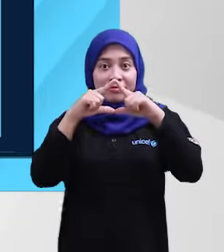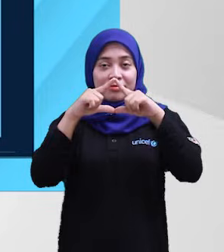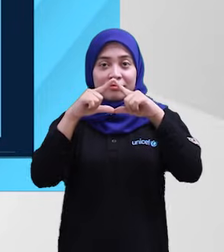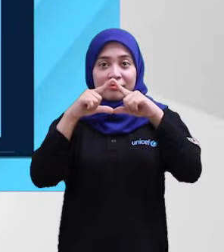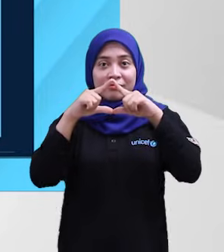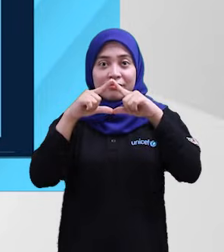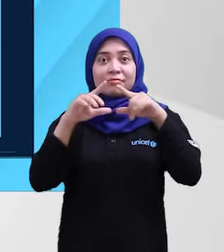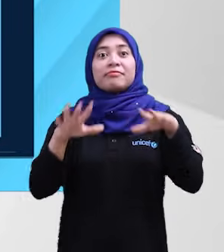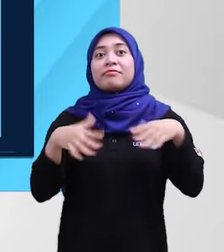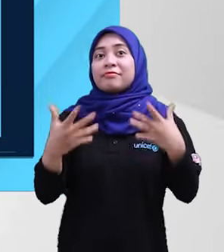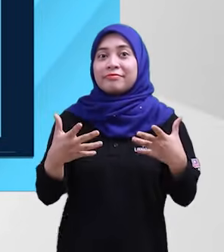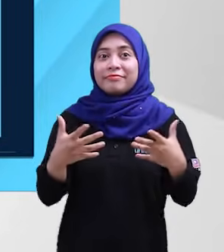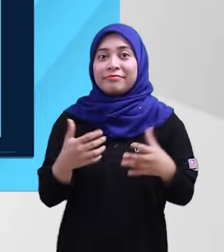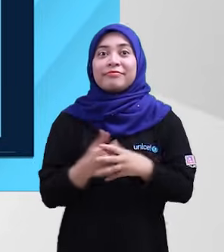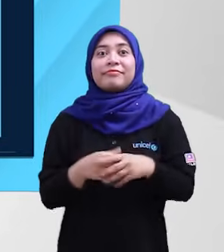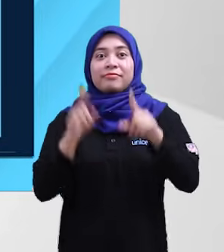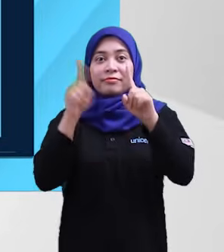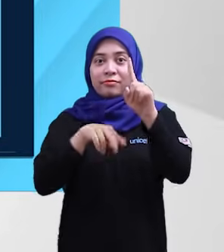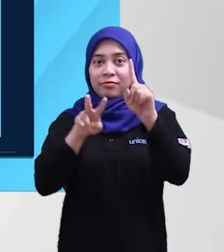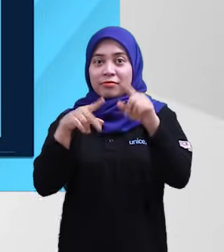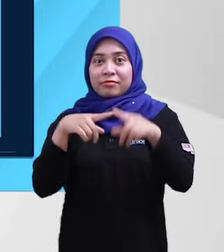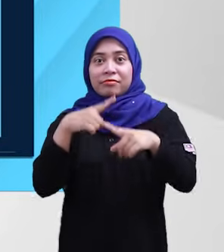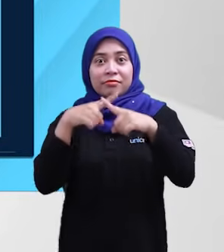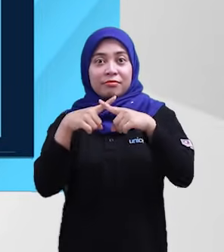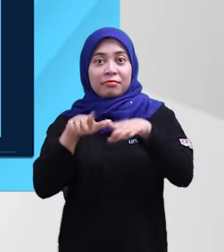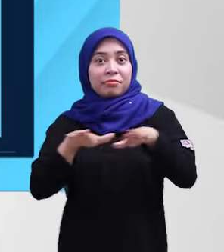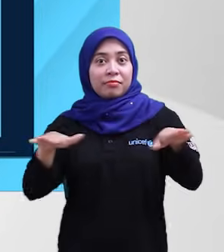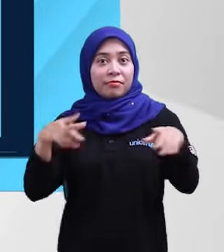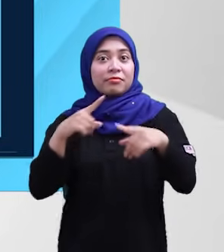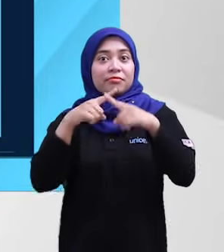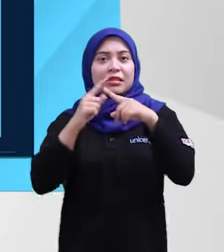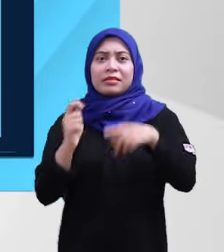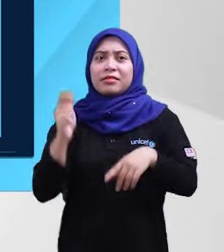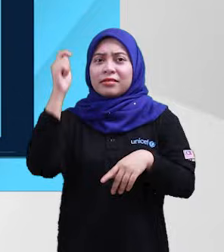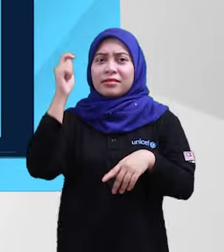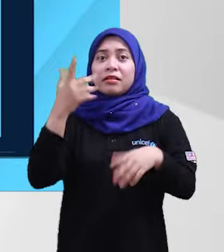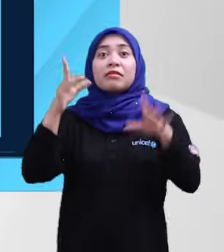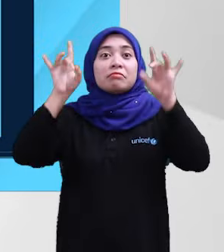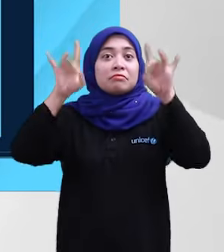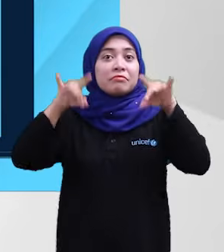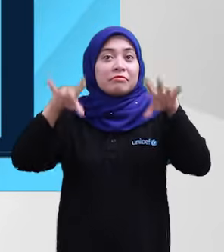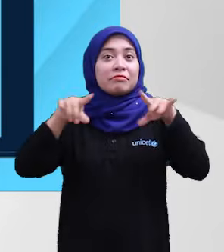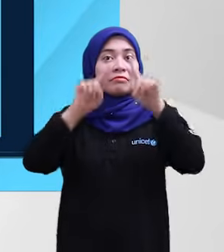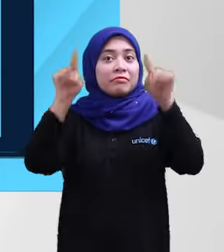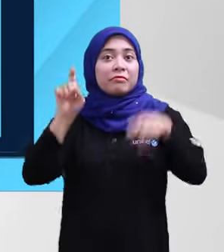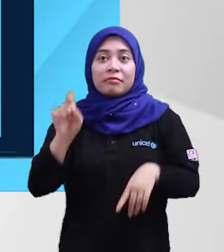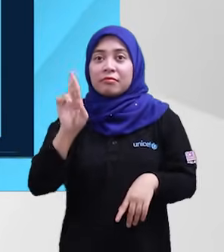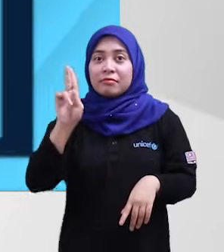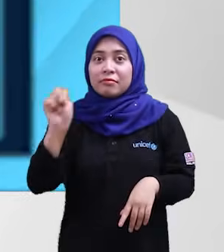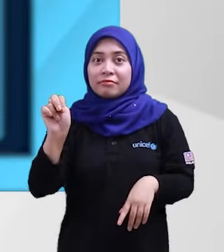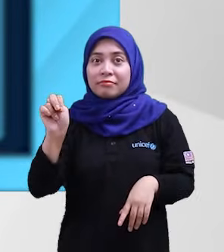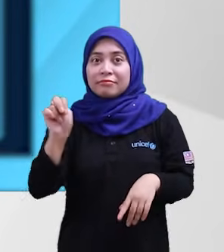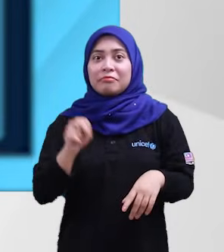luas segitiga. Formulanya adalah 1/2 darab tapak darab tinggi. Cuba kita uji kod tadi dengan menekan